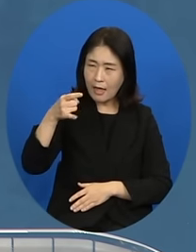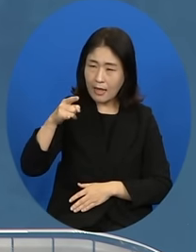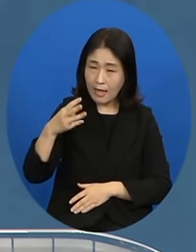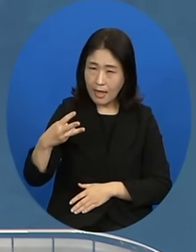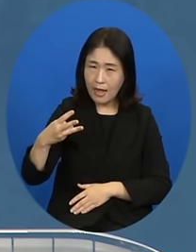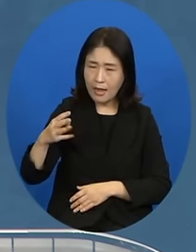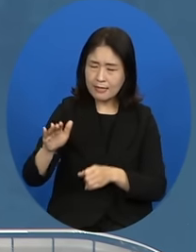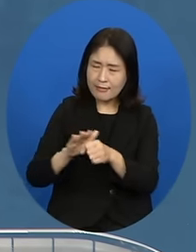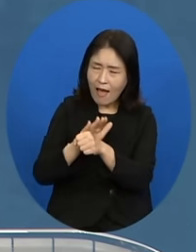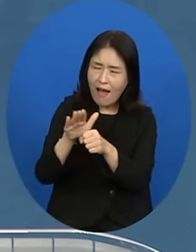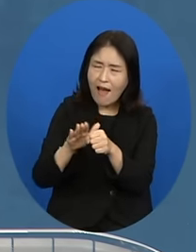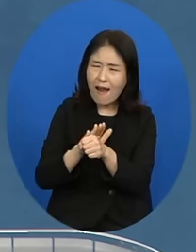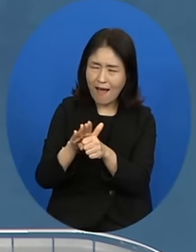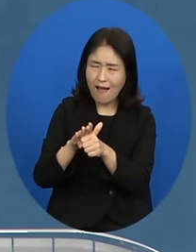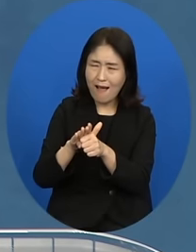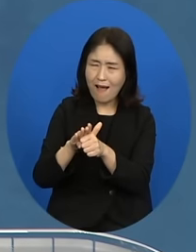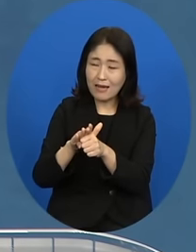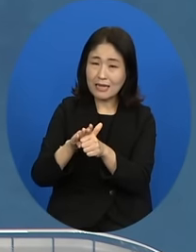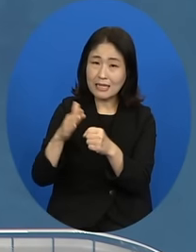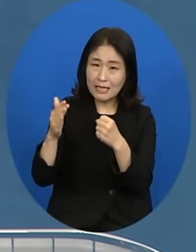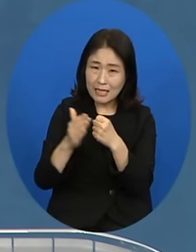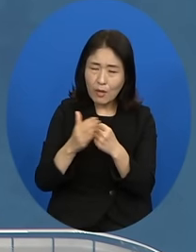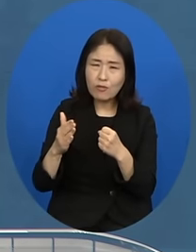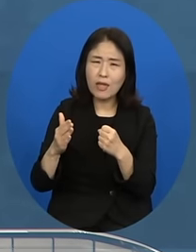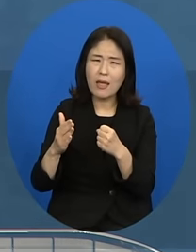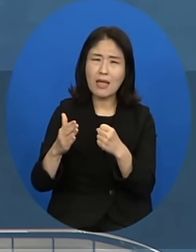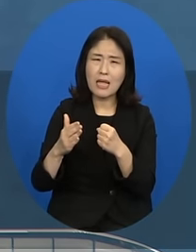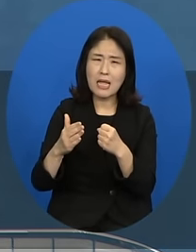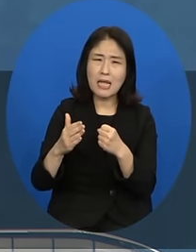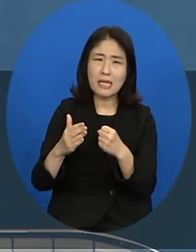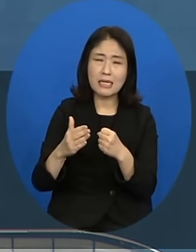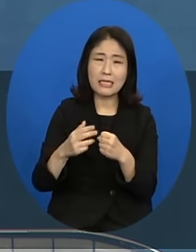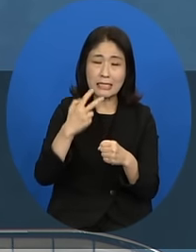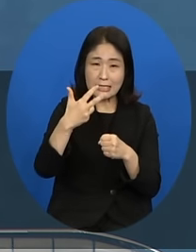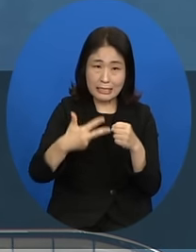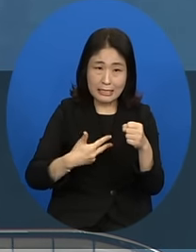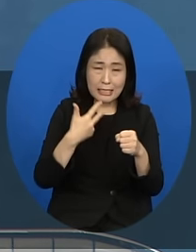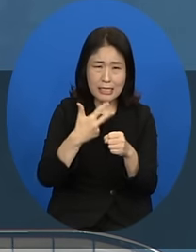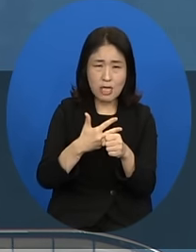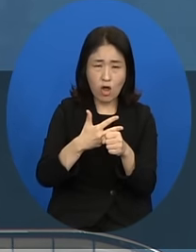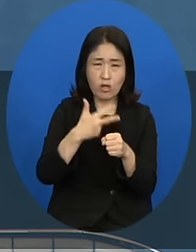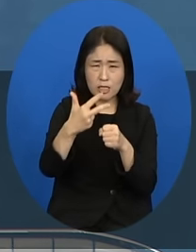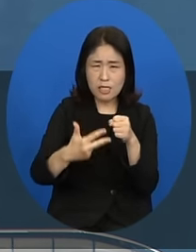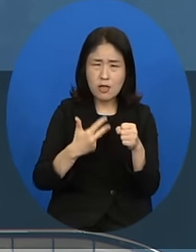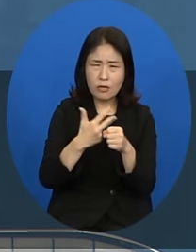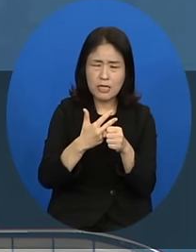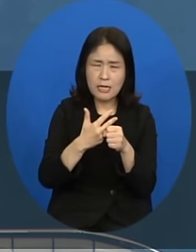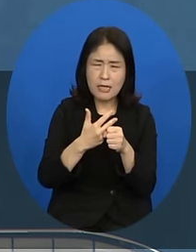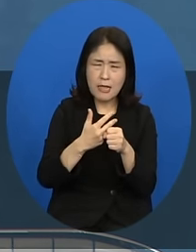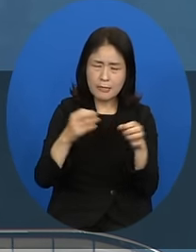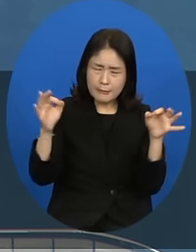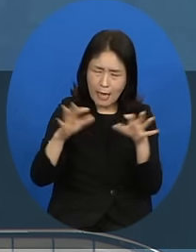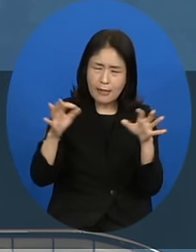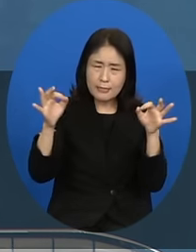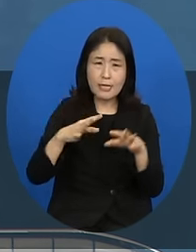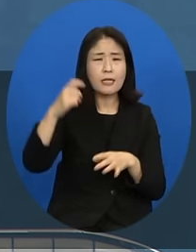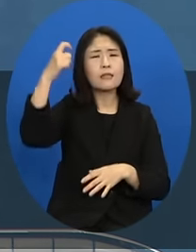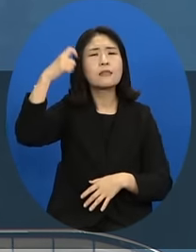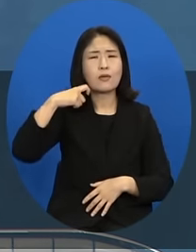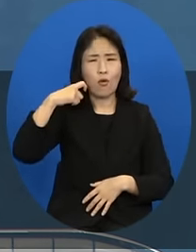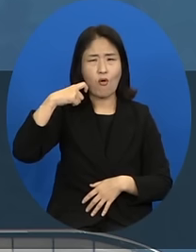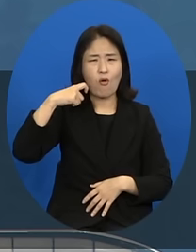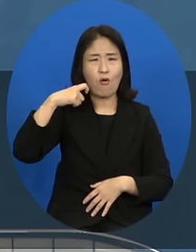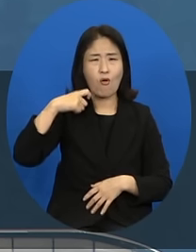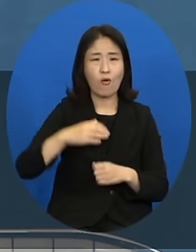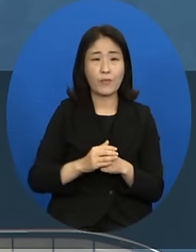7년이 수일같이 여겨졌다라는 기록이 나옵니다. 야곱이 라헬을 위하여 7년 동안 라반을 봉사하였으나